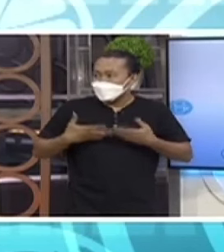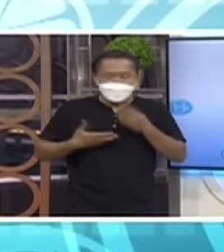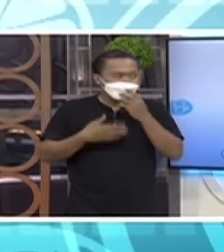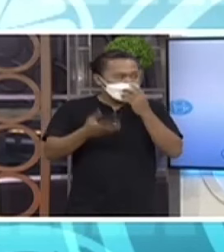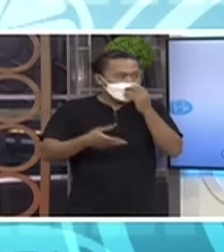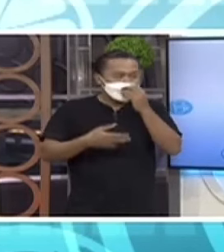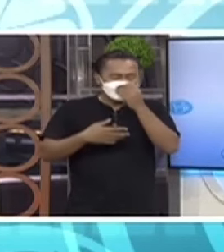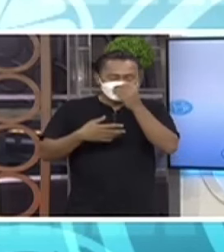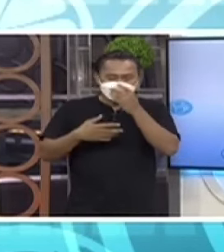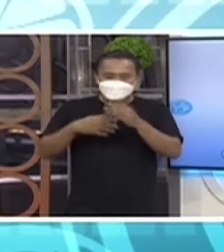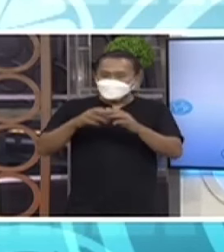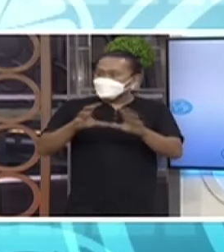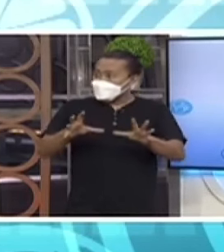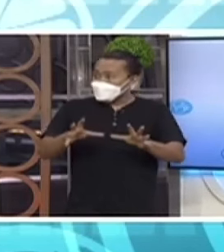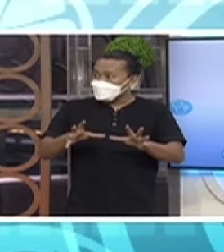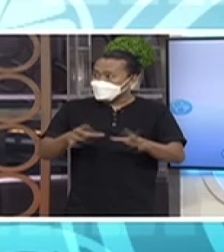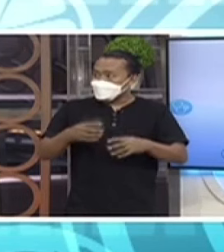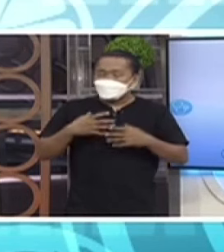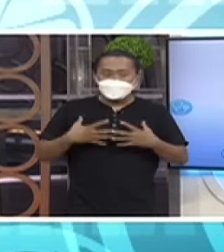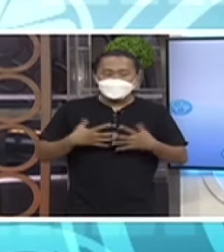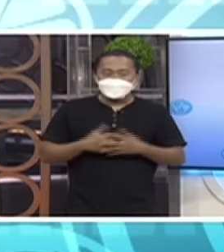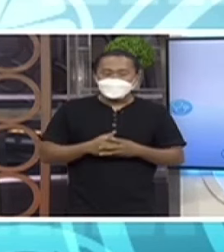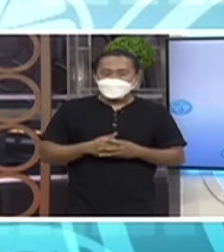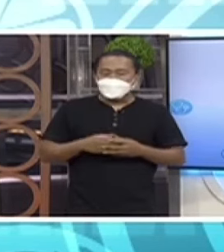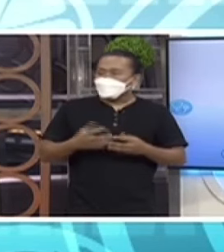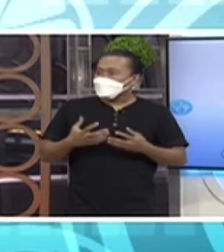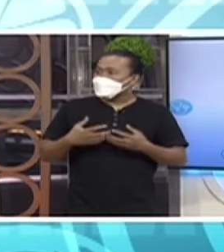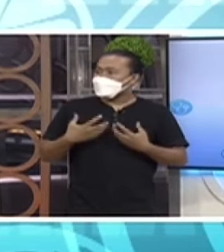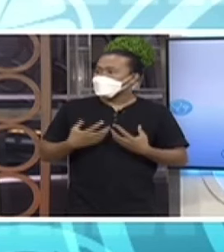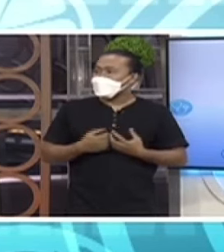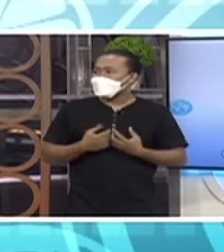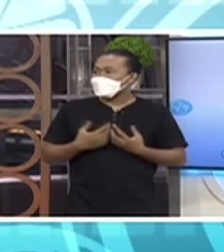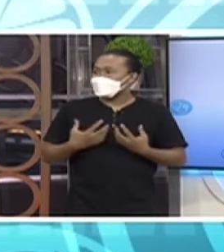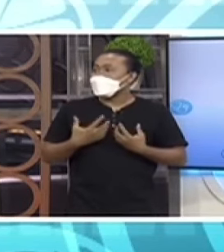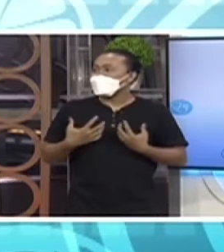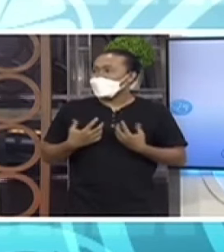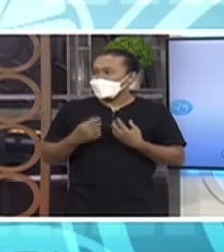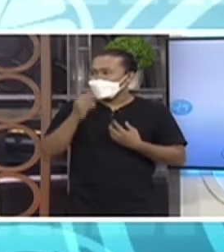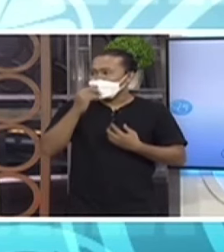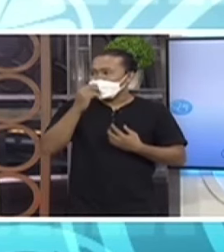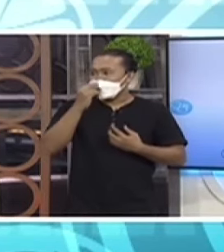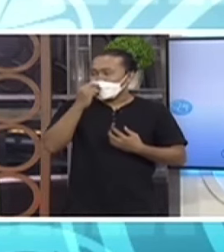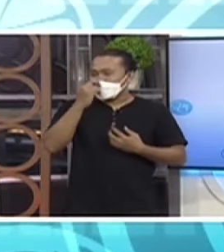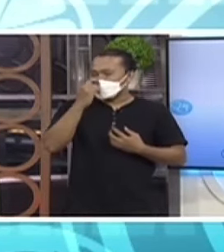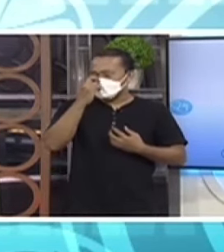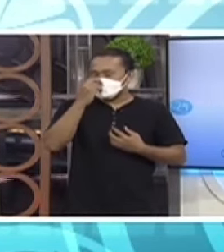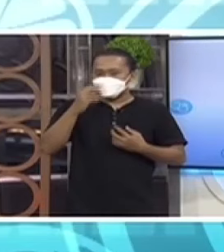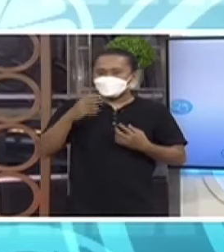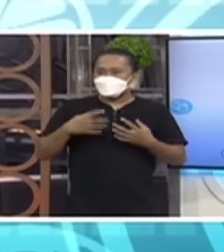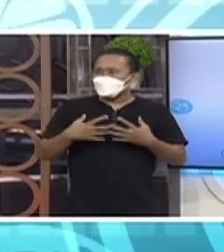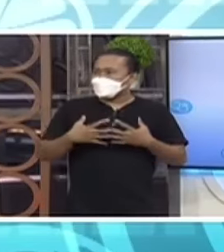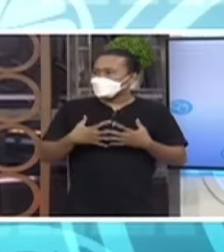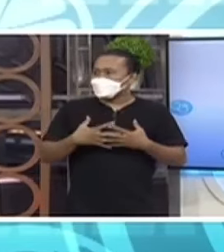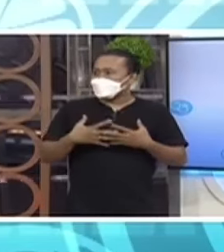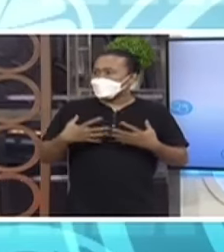ini dada pandangan umum ya dada itu memaksimalkan fungsi paru-paru nah tentunya ketika